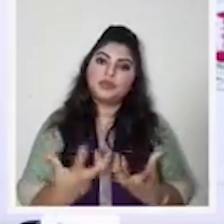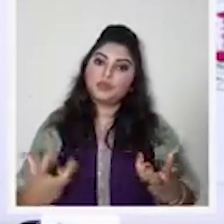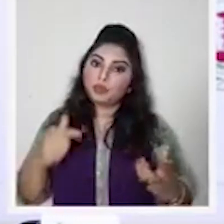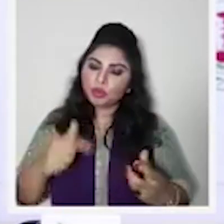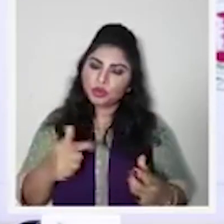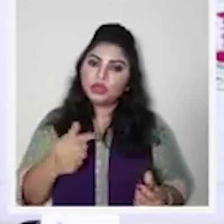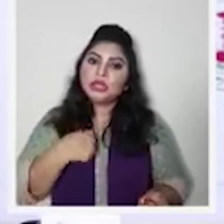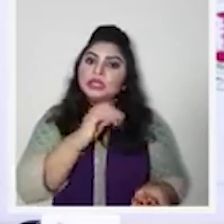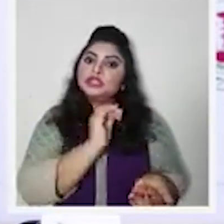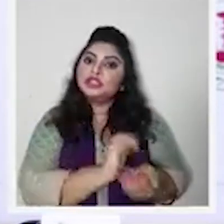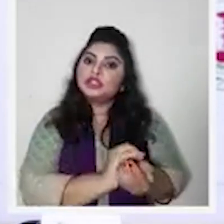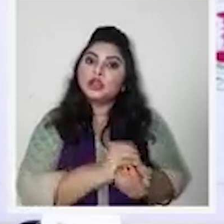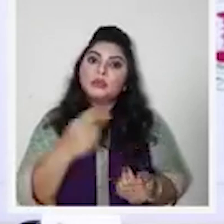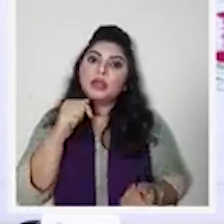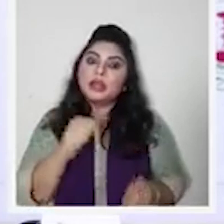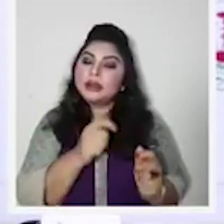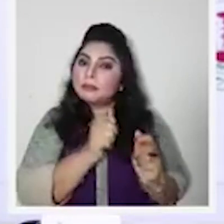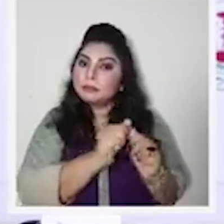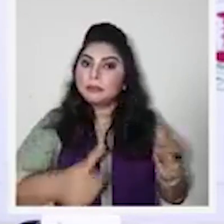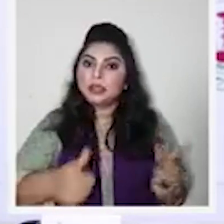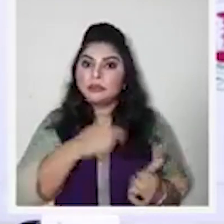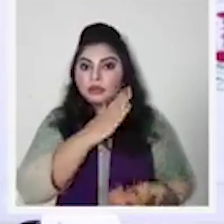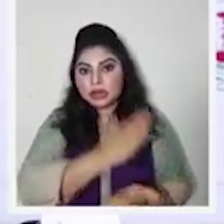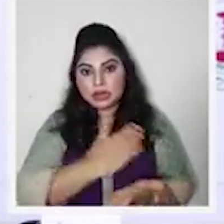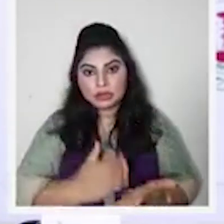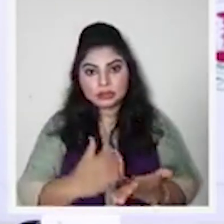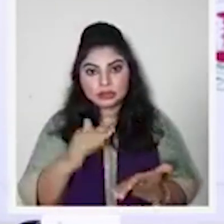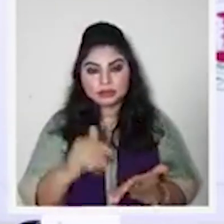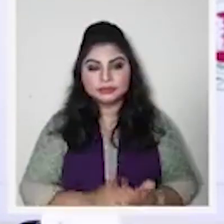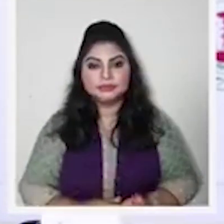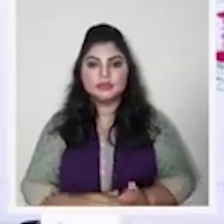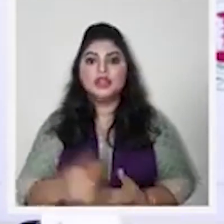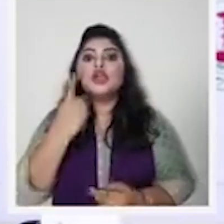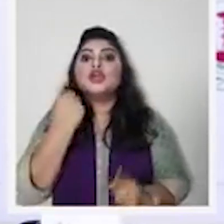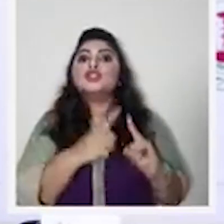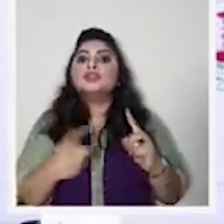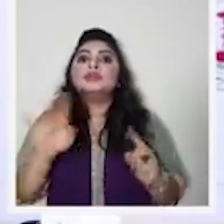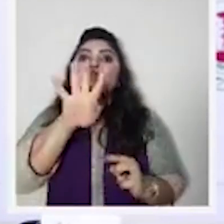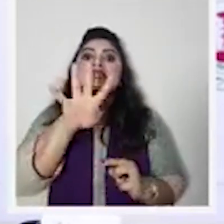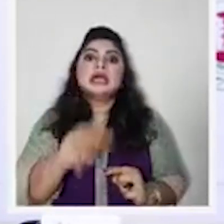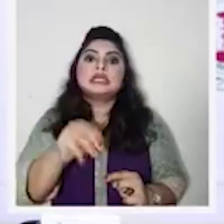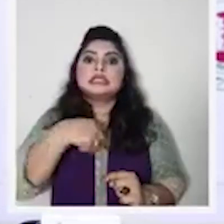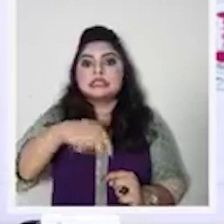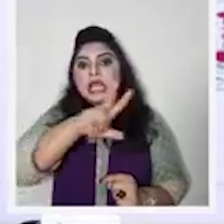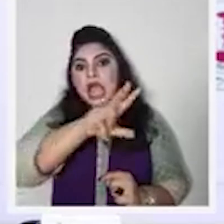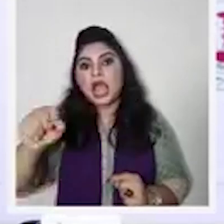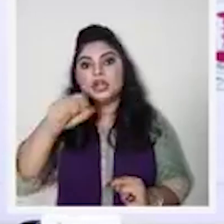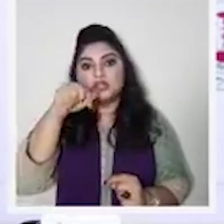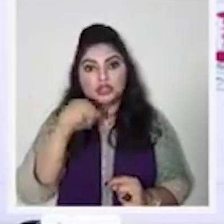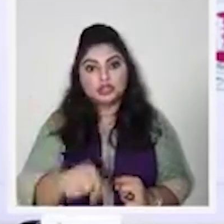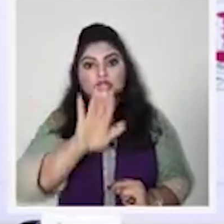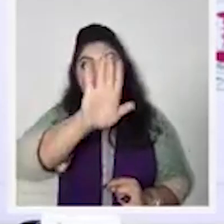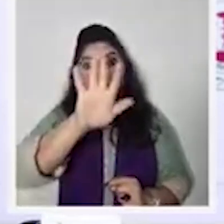ব্যক্তিগত সুরক্ষা সামগ্রী, কোভিড-19 বিষয়ক সুরক্ষা যে সামগ্রী তার মজুদের তথ্য, বিভিন্ন